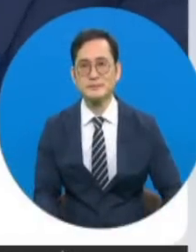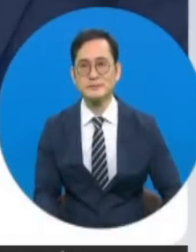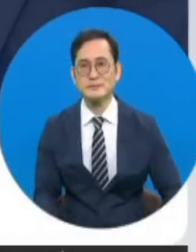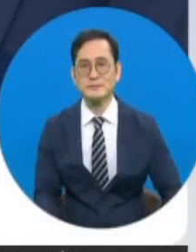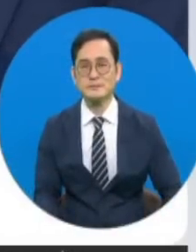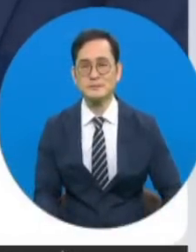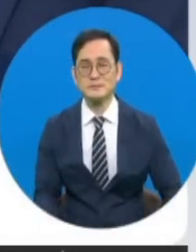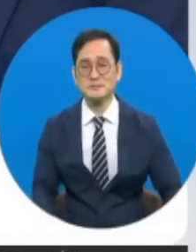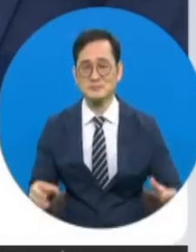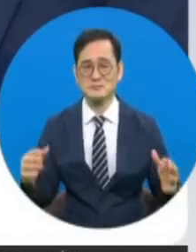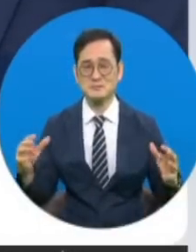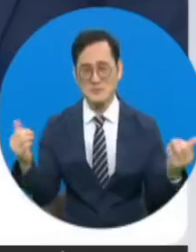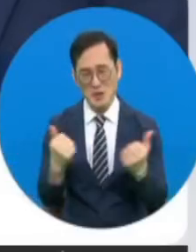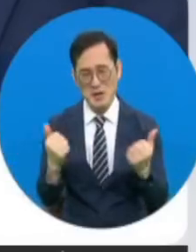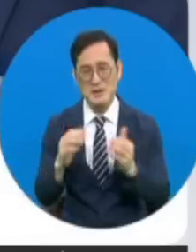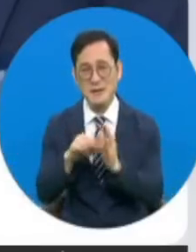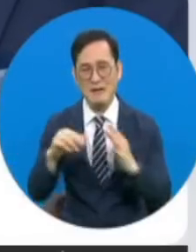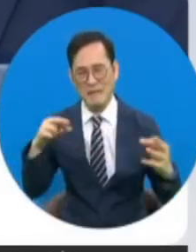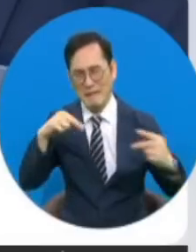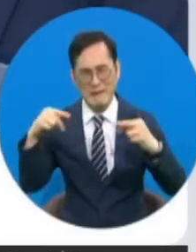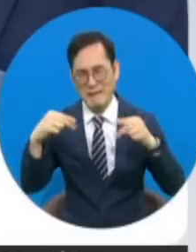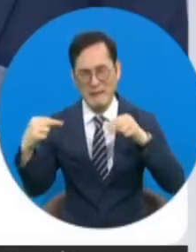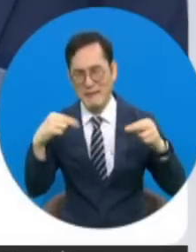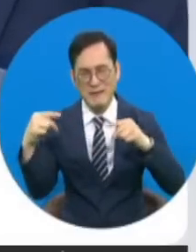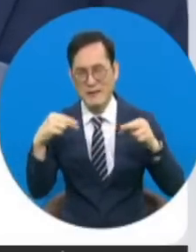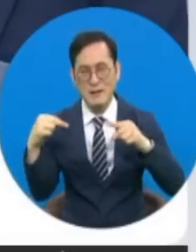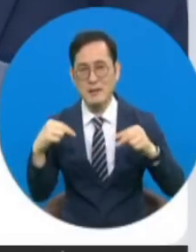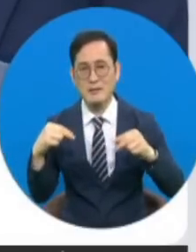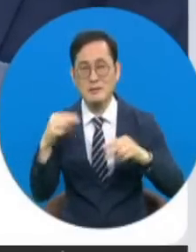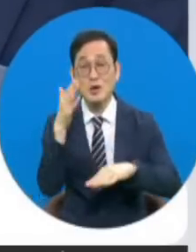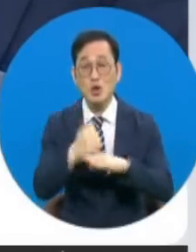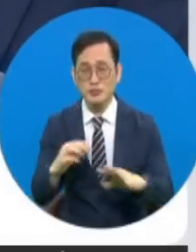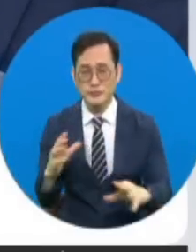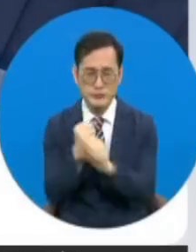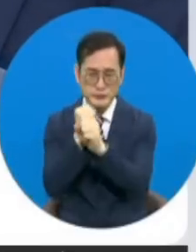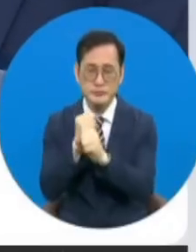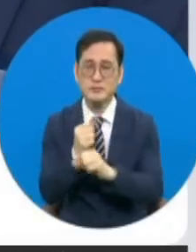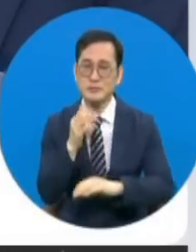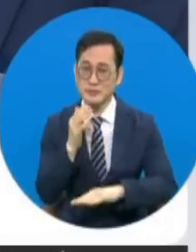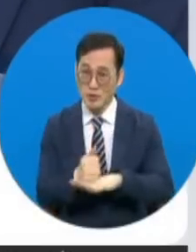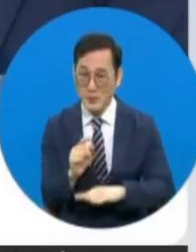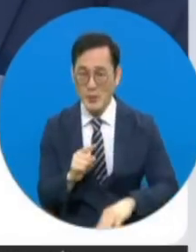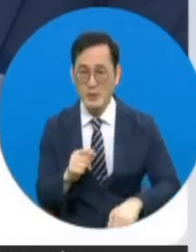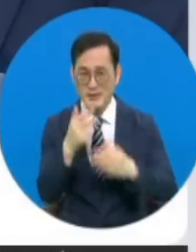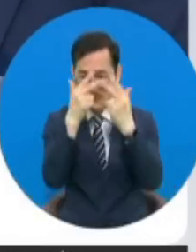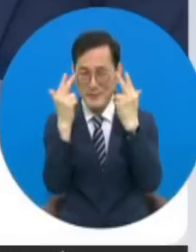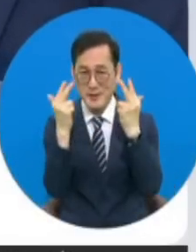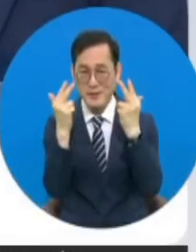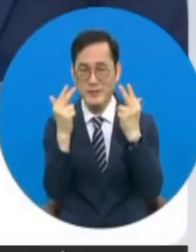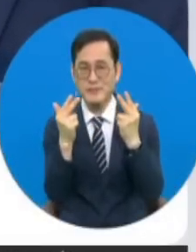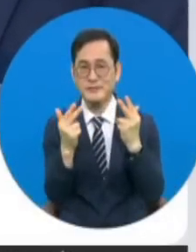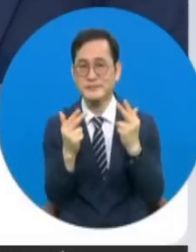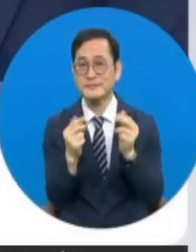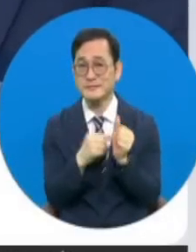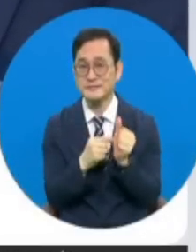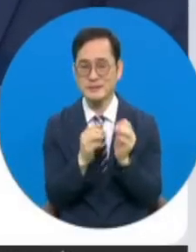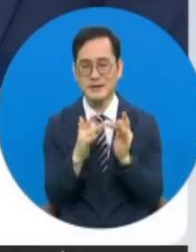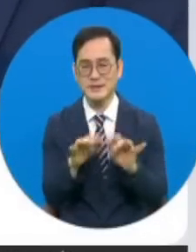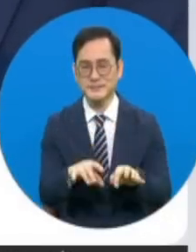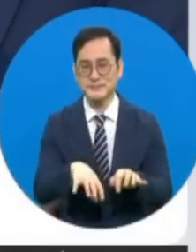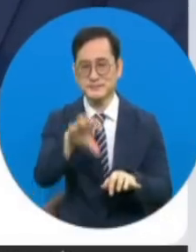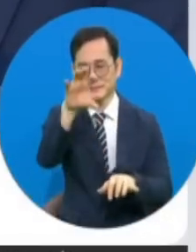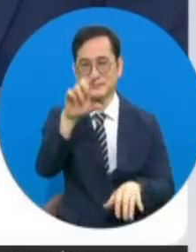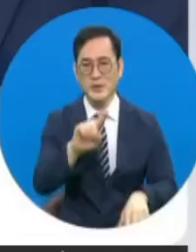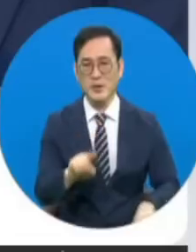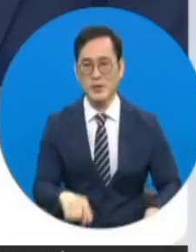갑론 외박이 있었습니다 여러가지 이야기가 있었는데 결국엔 어떻게 정리가 됐냐 그러면 이재명 대표가 직접 sns를 통해서이